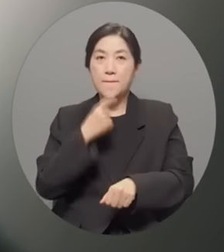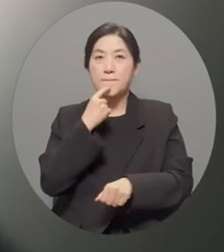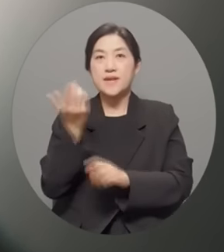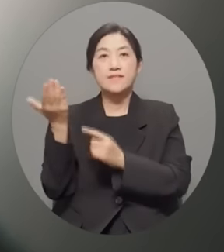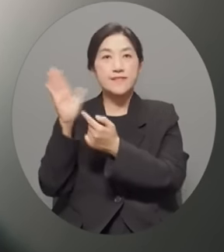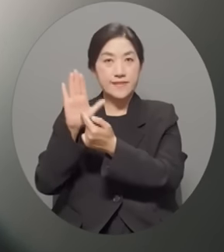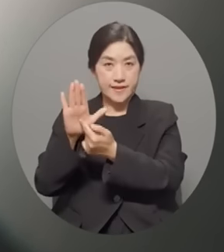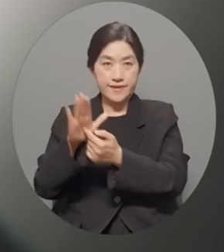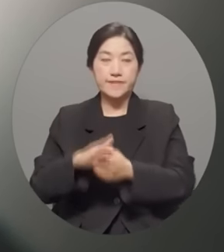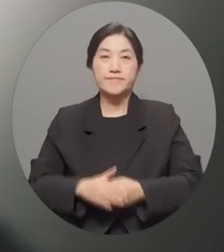뉴스 이현주입니다